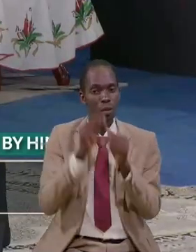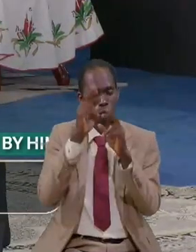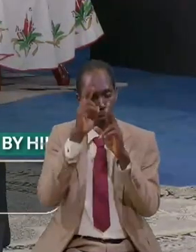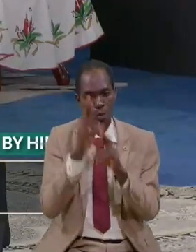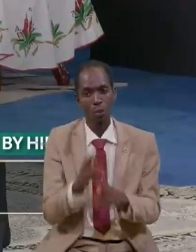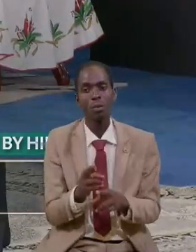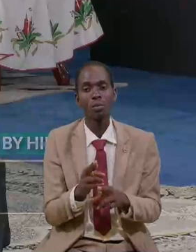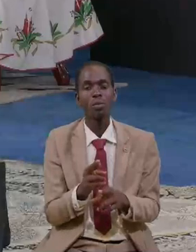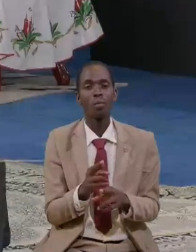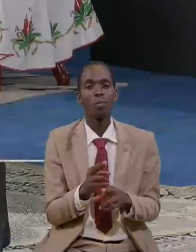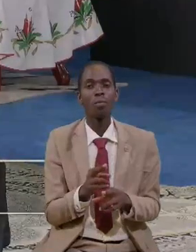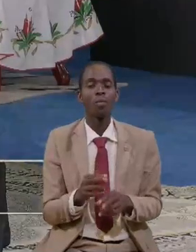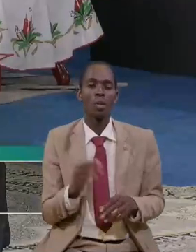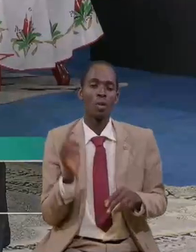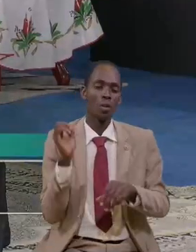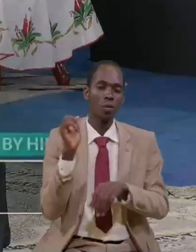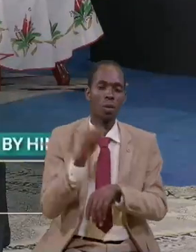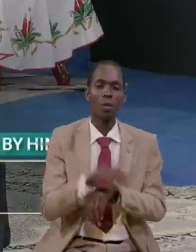Oh!